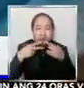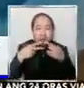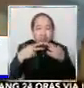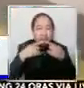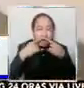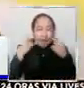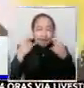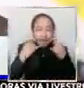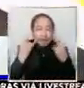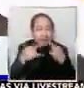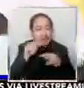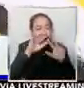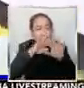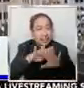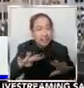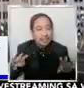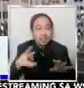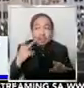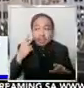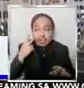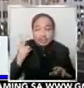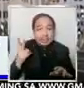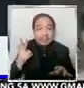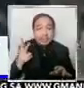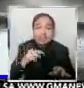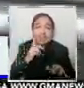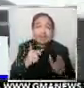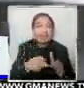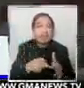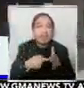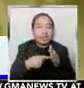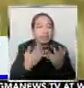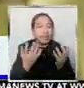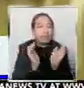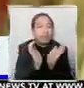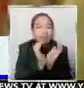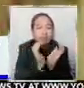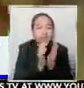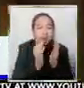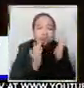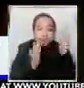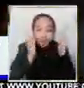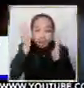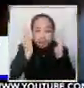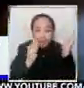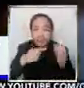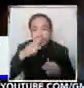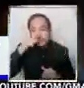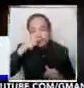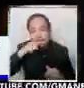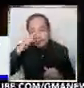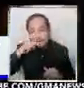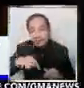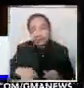mandatory ang pagsusuot ng face mask indoors sa Brunei, Malaysia at Thailand.